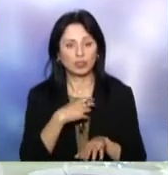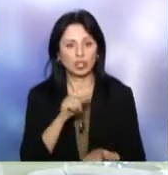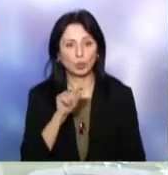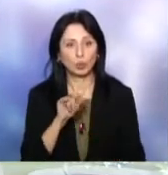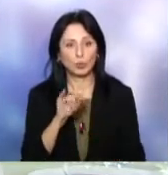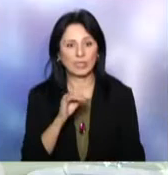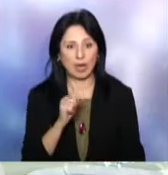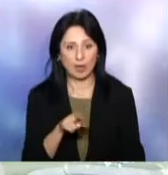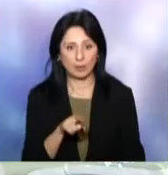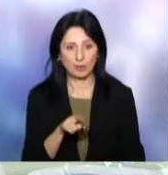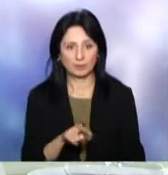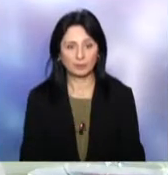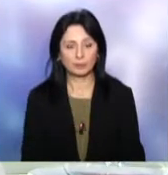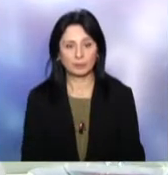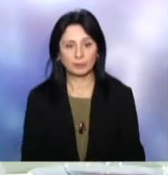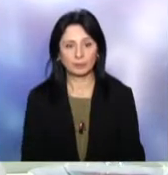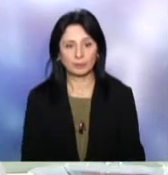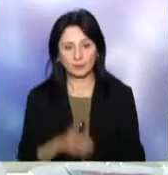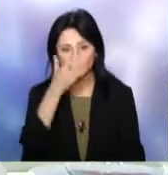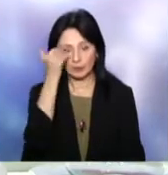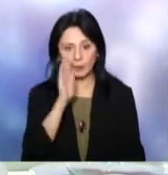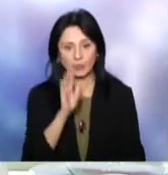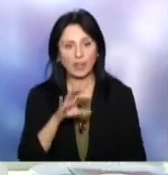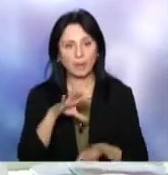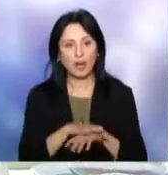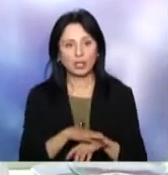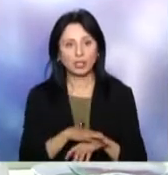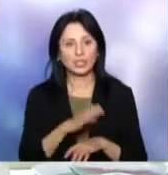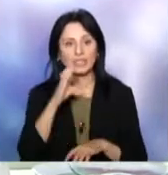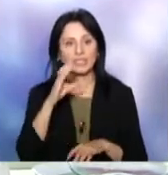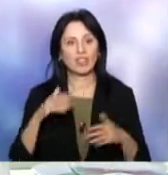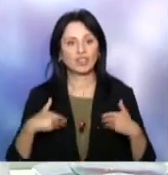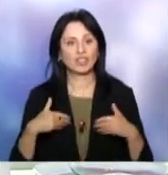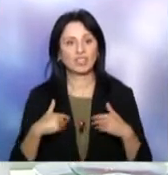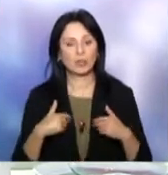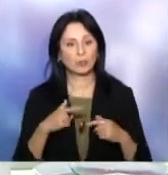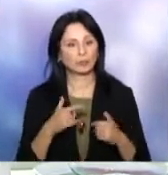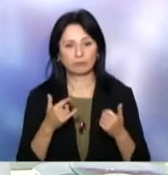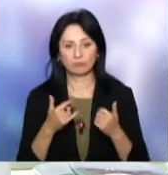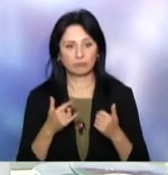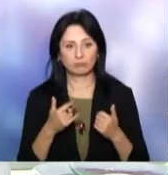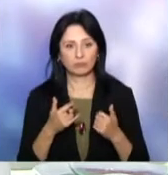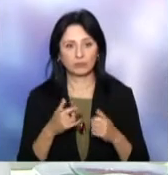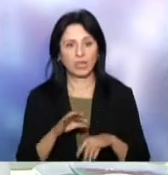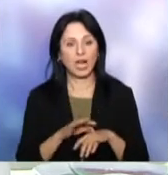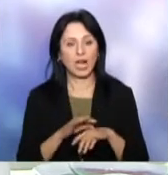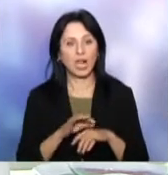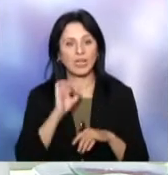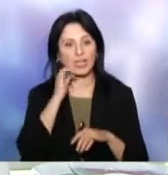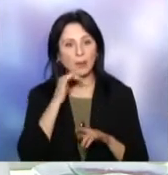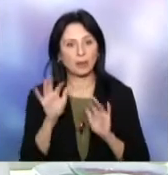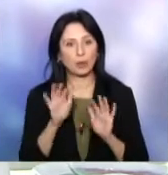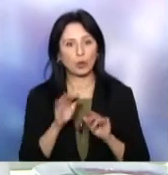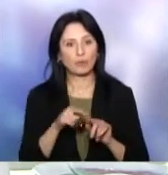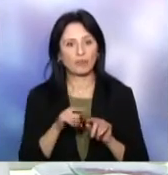როლი მიეკუთვნება. არ დაგავიწყდეთ ის ფაქტორი, რომ C-ვიტამინი უზარმაზარ როლს ასრულებს, მათ შორის კანის დაბერების პროცესში,